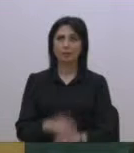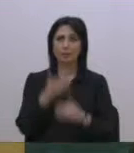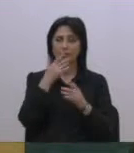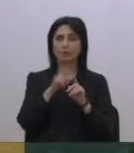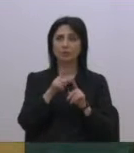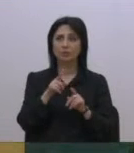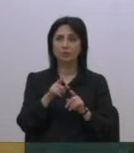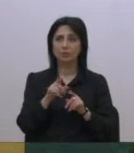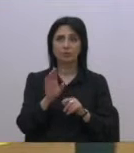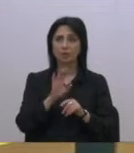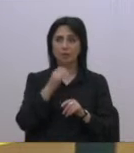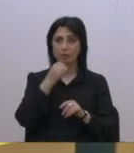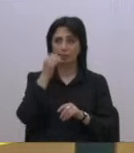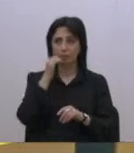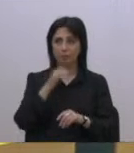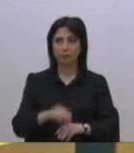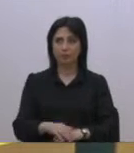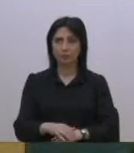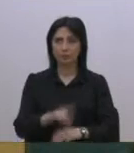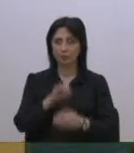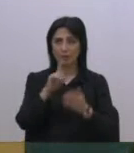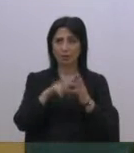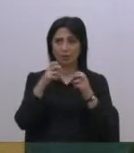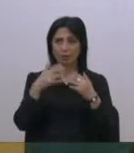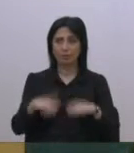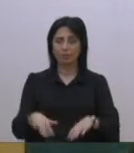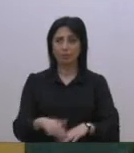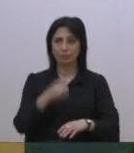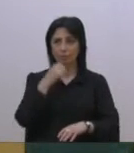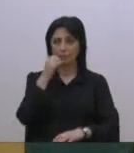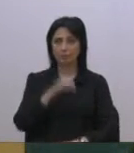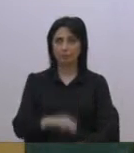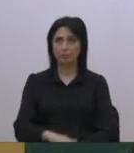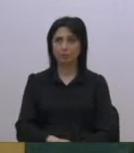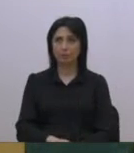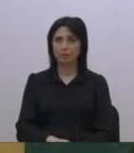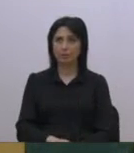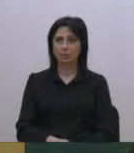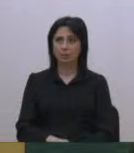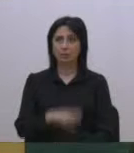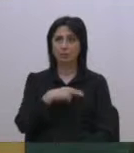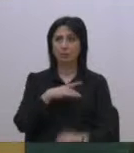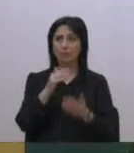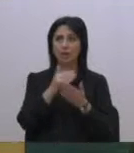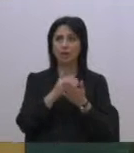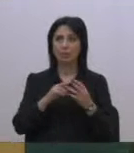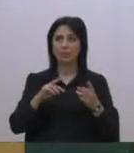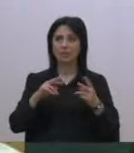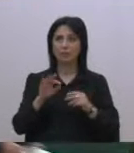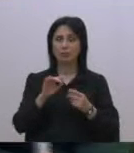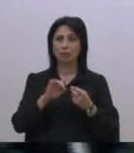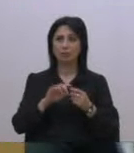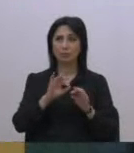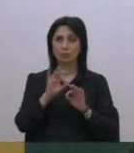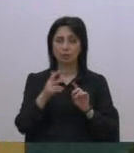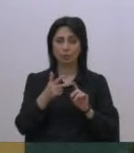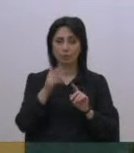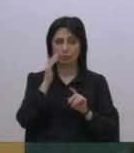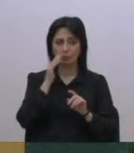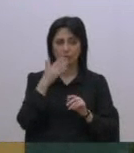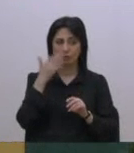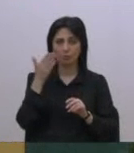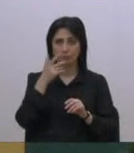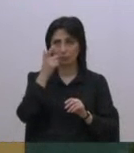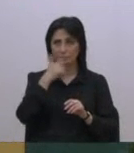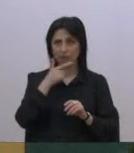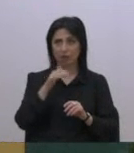სიტყვა თუ გსურთ? არა, მადლობთ. მადლობთ, საკითხი განხილულია. მადლობთ. შემდეგი პარლამენტის რეგლამენტში ცვლილების შეტანის შესახებ პროექტი მესამე მოსმენით მოხსენებული